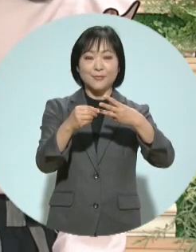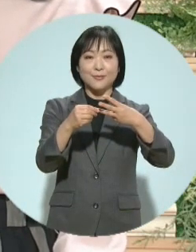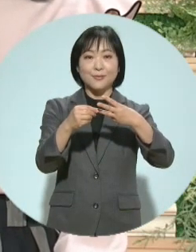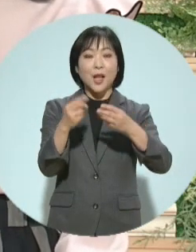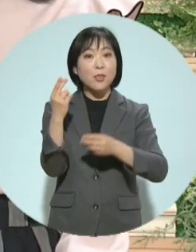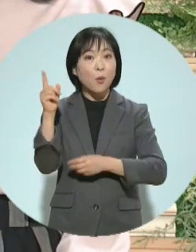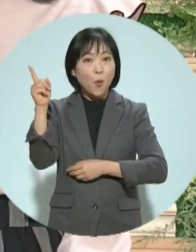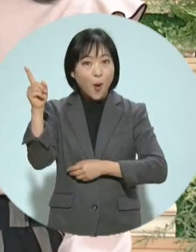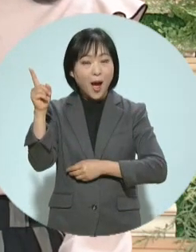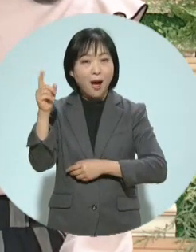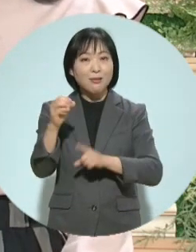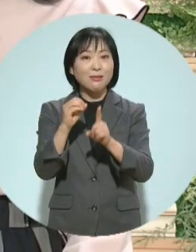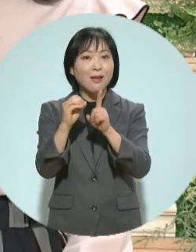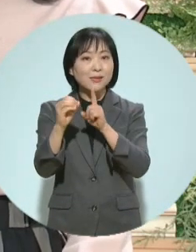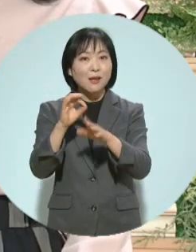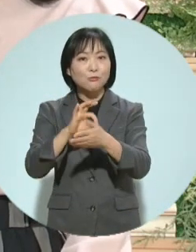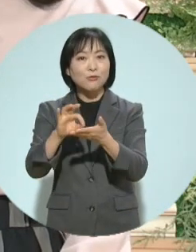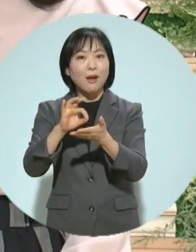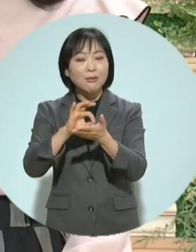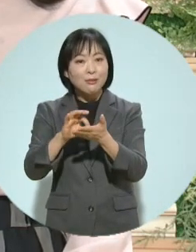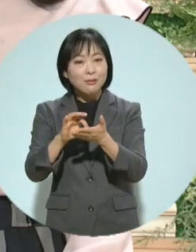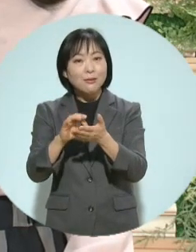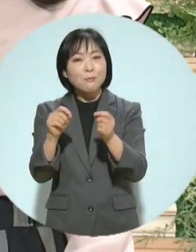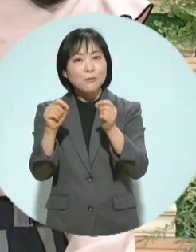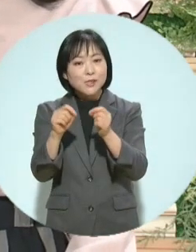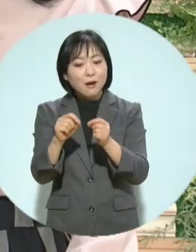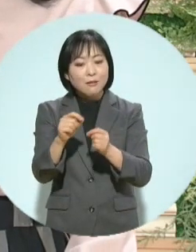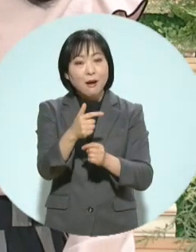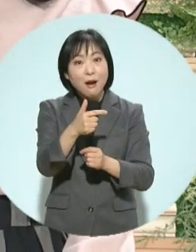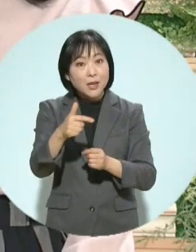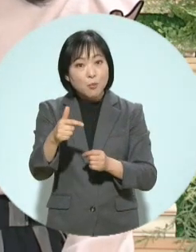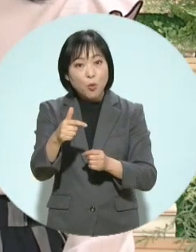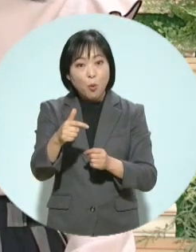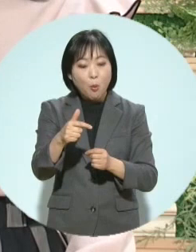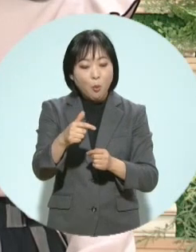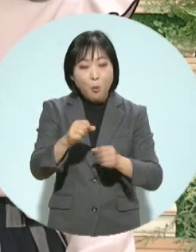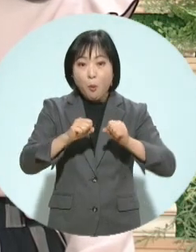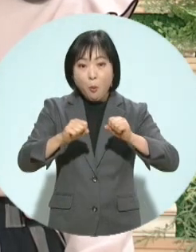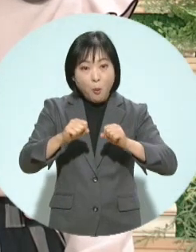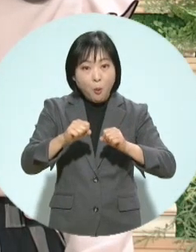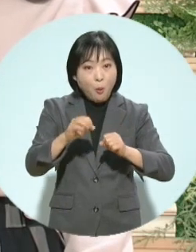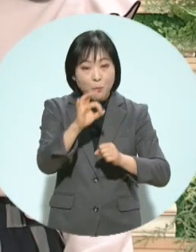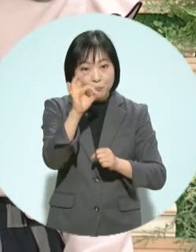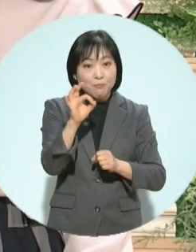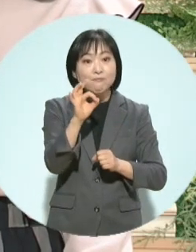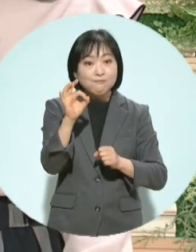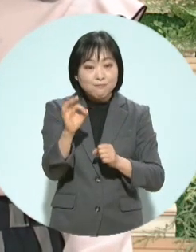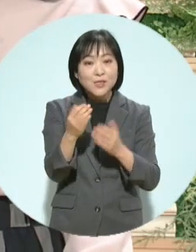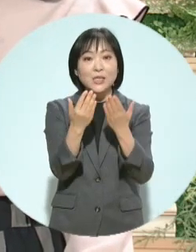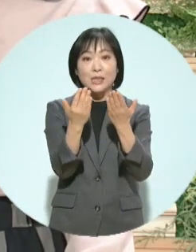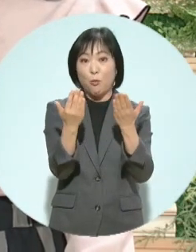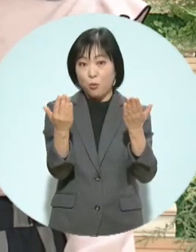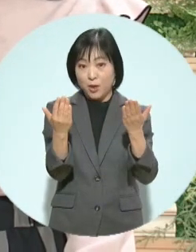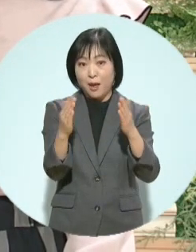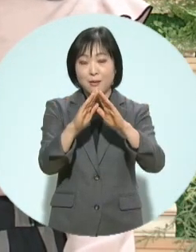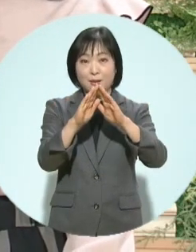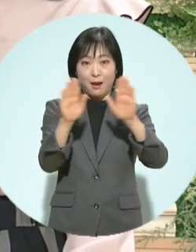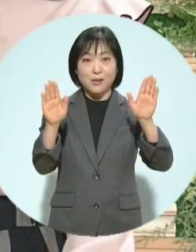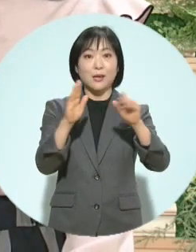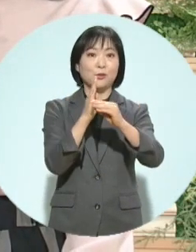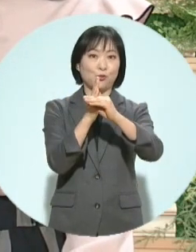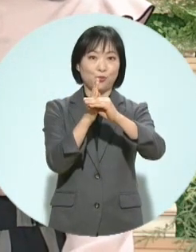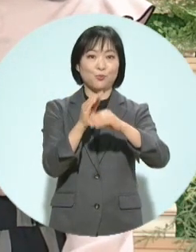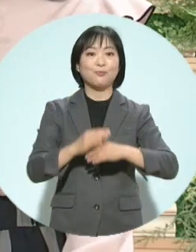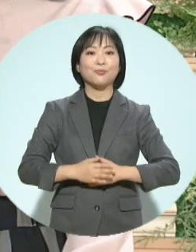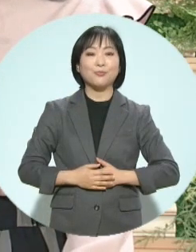とはデジタルで見る身近な生き物の世界東京自然生き物展を開催しています。